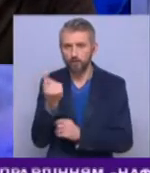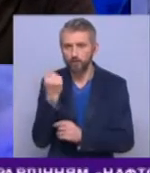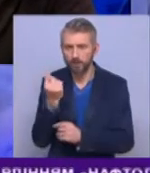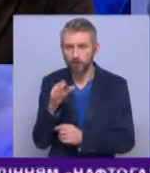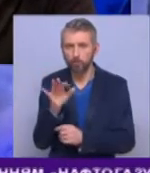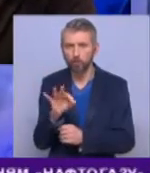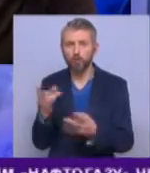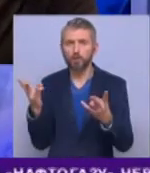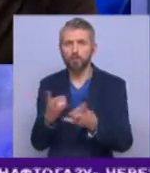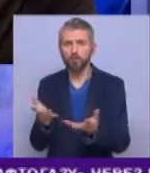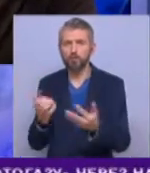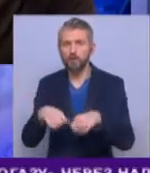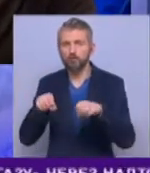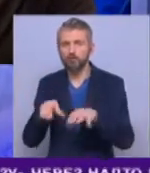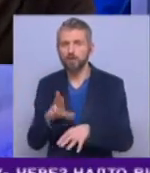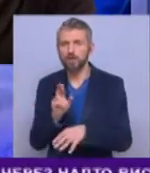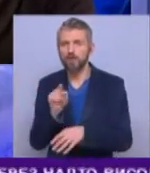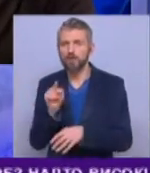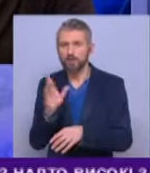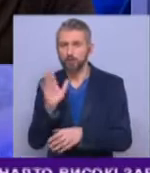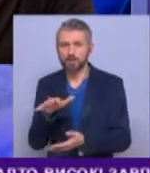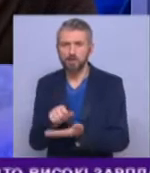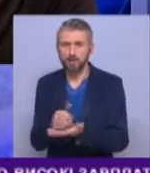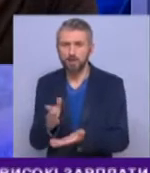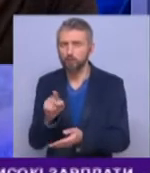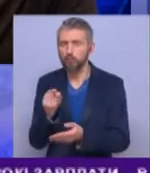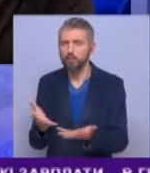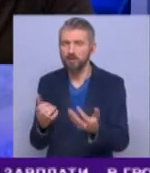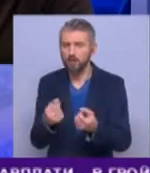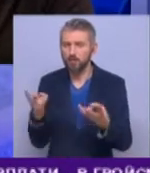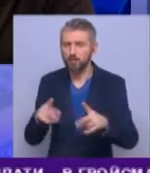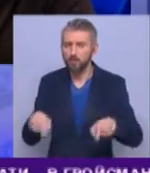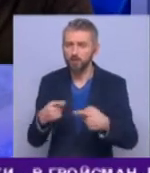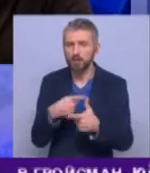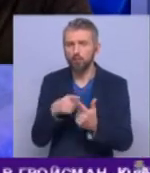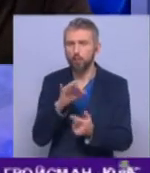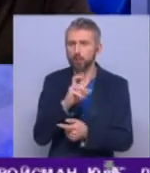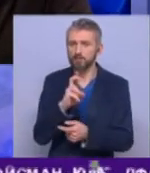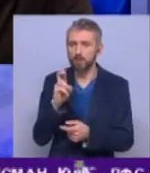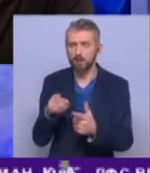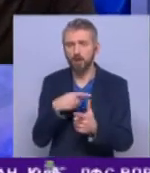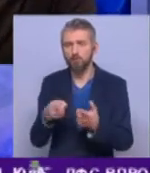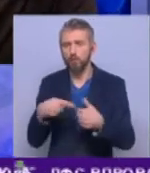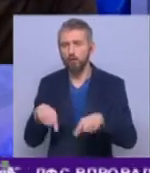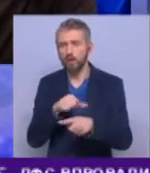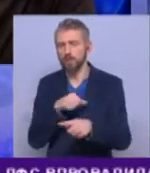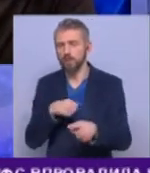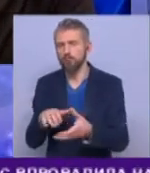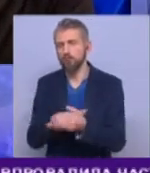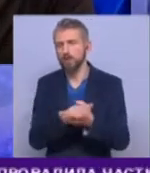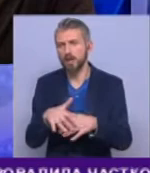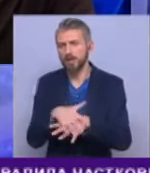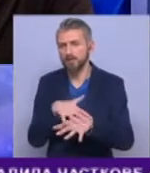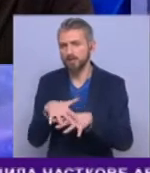то потрібно прийняти рішення, як ви з ними будете займатися. Для того, щоб його прийняти, треба створити або СББ, або орган самоорганізації будинку шляхом